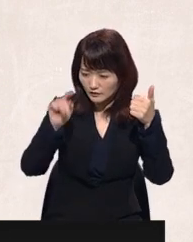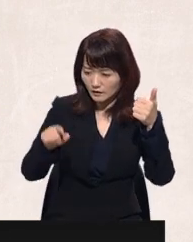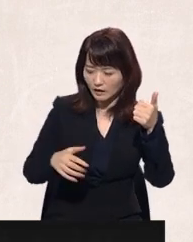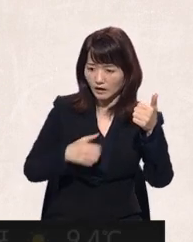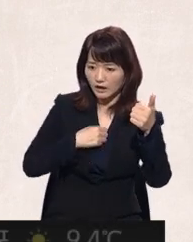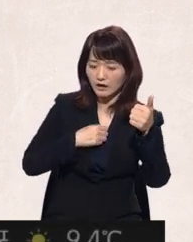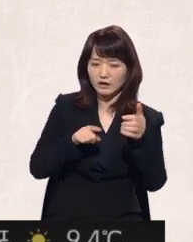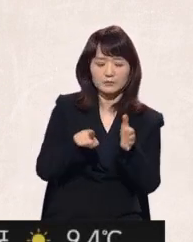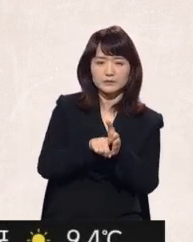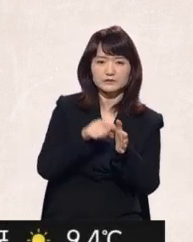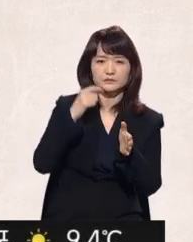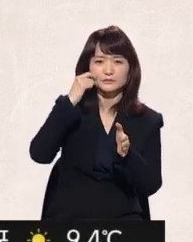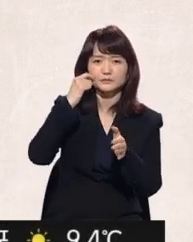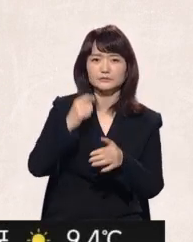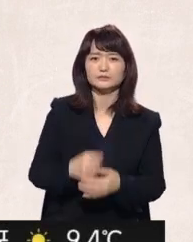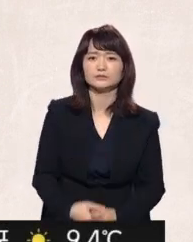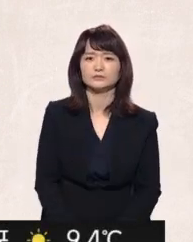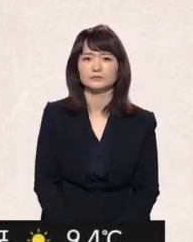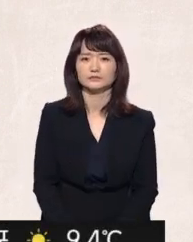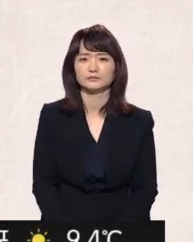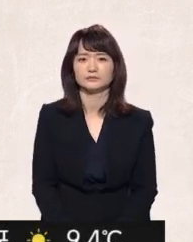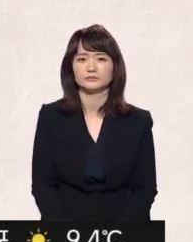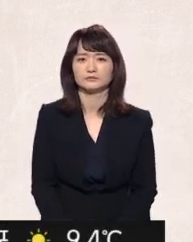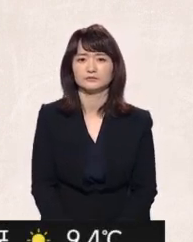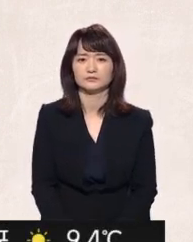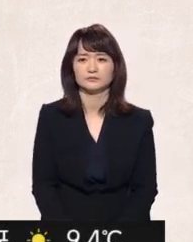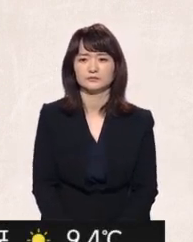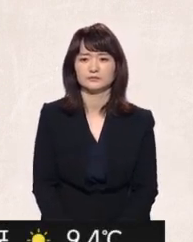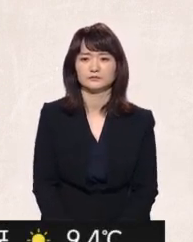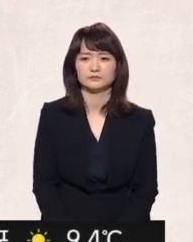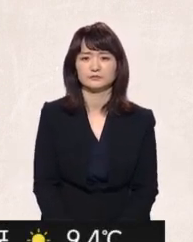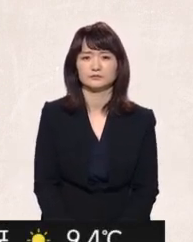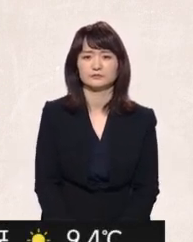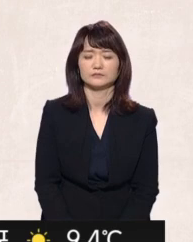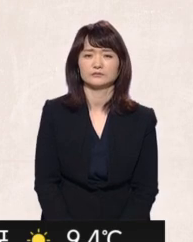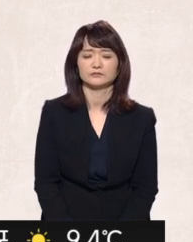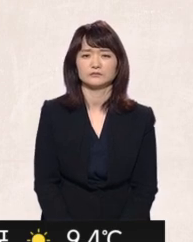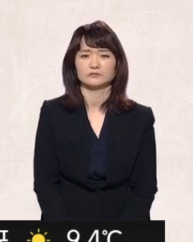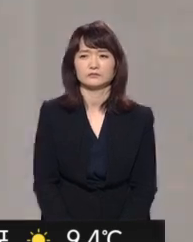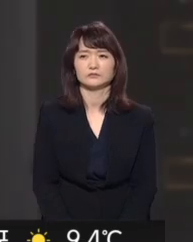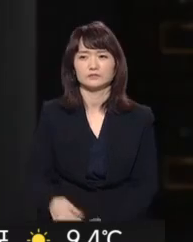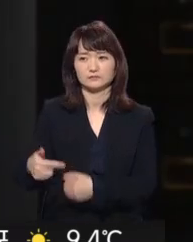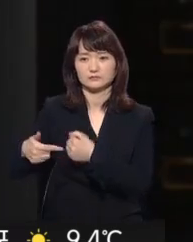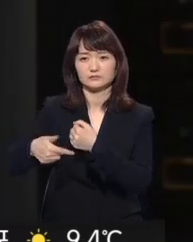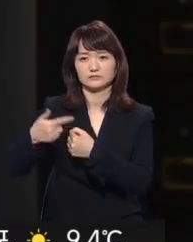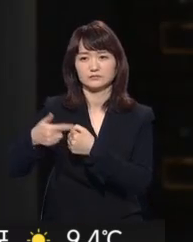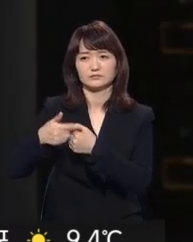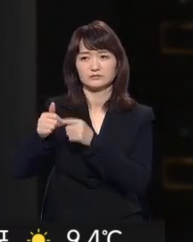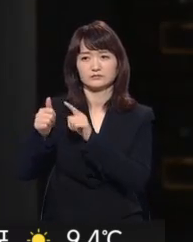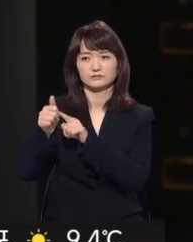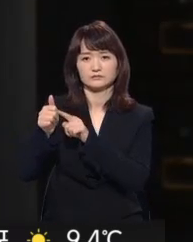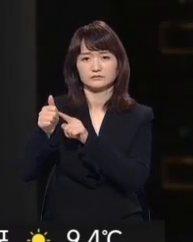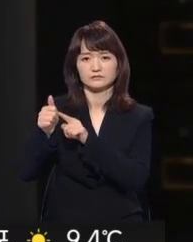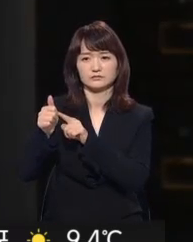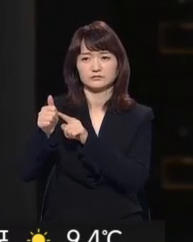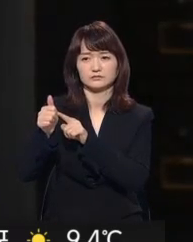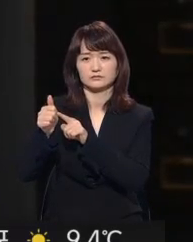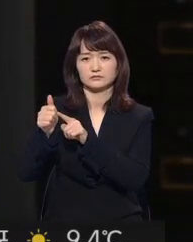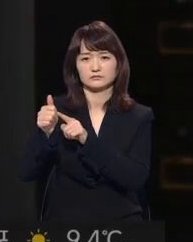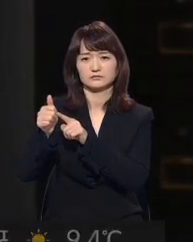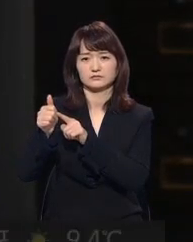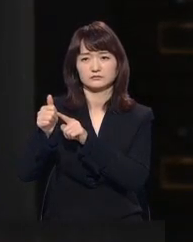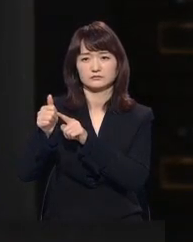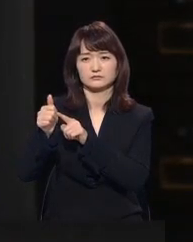놀라고 또 믿지도 못했던 거죠 자 지금 말씀하셨지만 양변호사님 6학년짜리 남자 초등생입니다